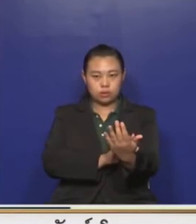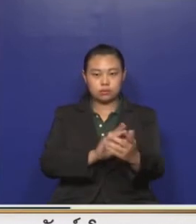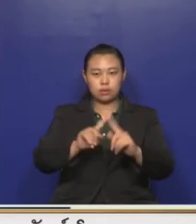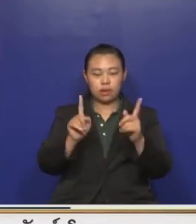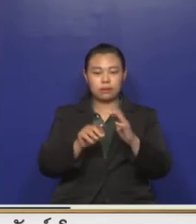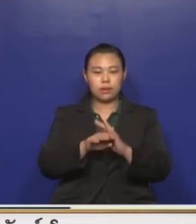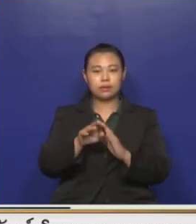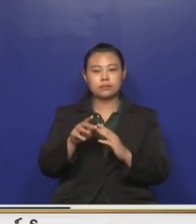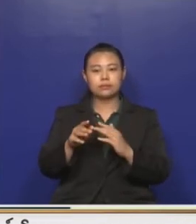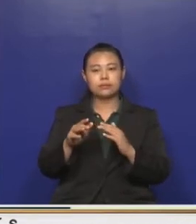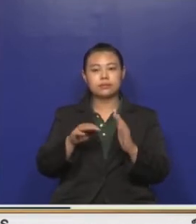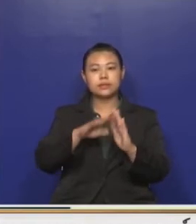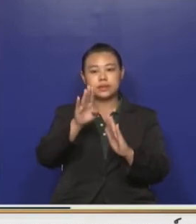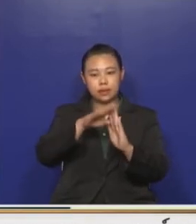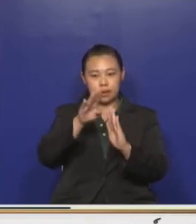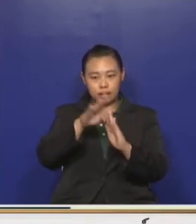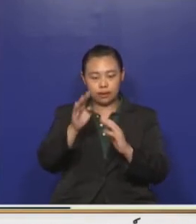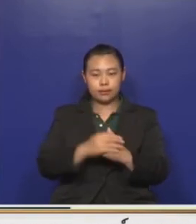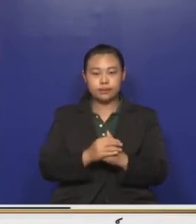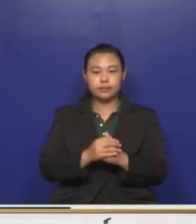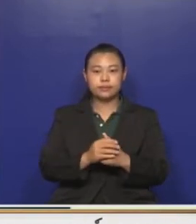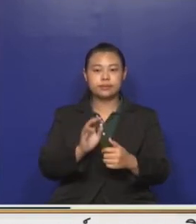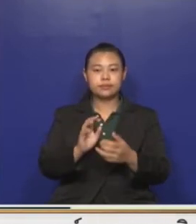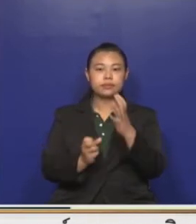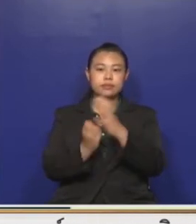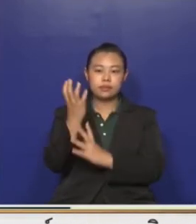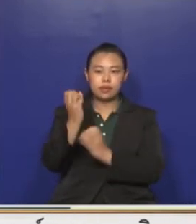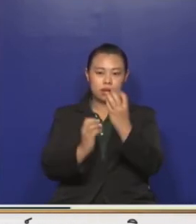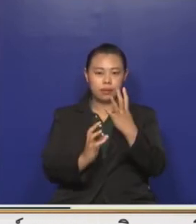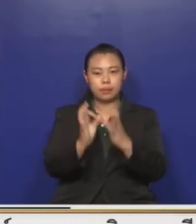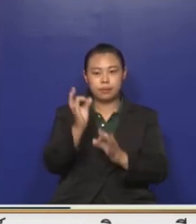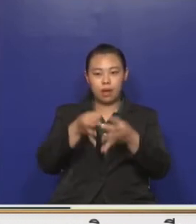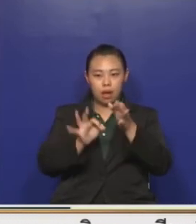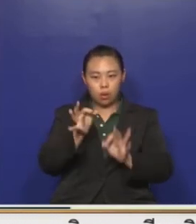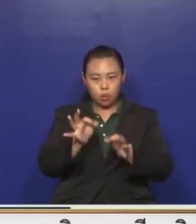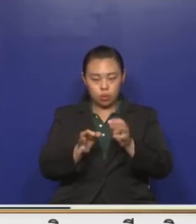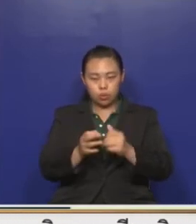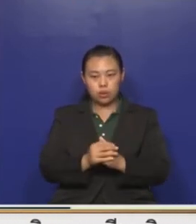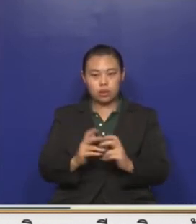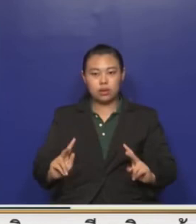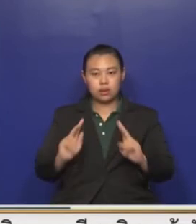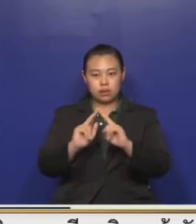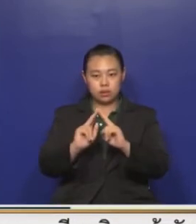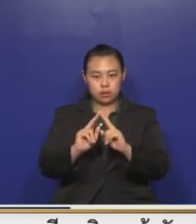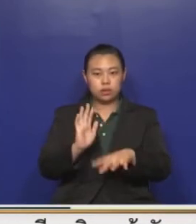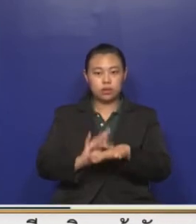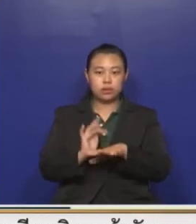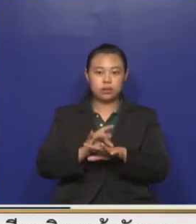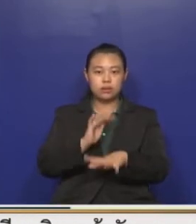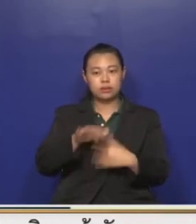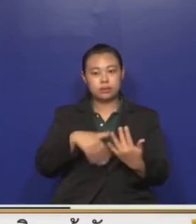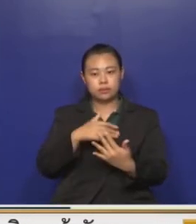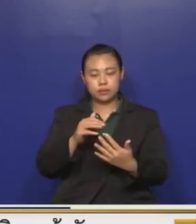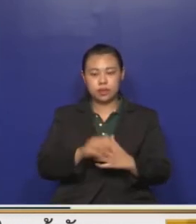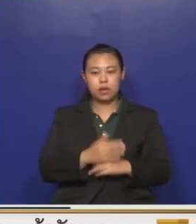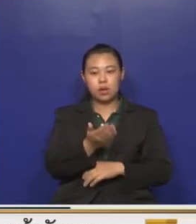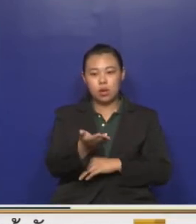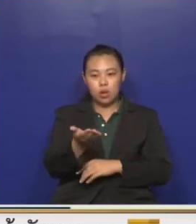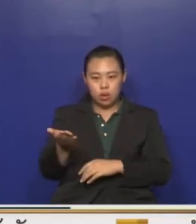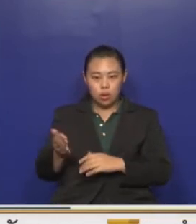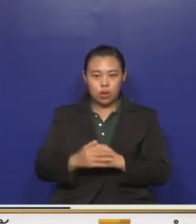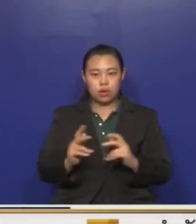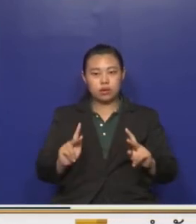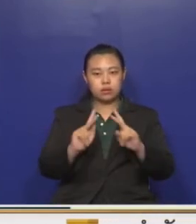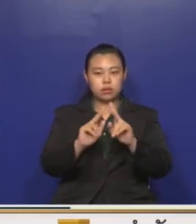ภาคเหนือส่วใหญ่จะเกิดจากกเผาป่า ซึ่งในปีนี้ทางกระสวงศพยากรธรชาิและส่งวดล้อม กได้ขอควรวมมอไปยง